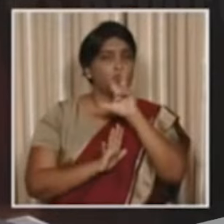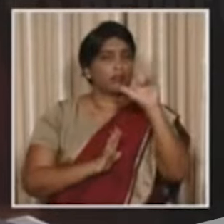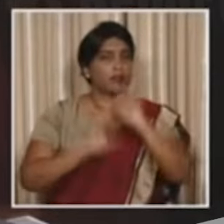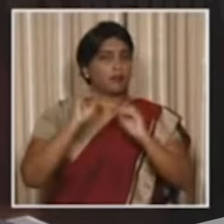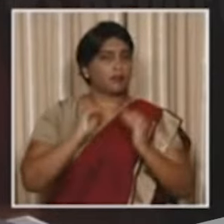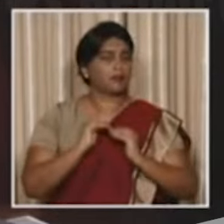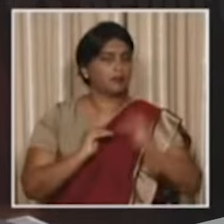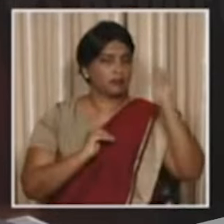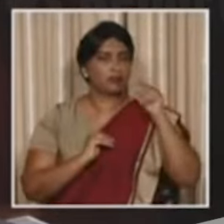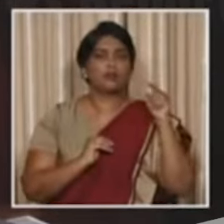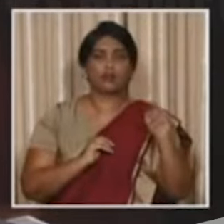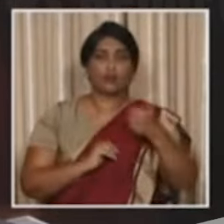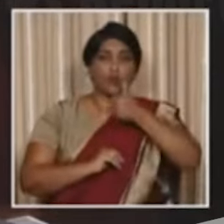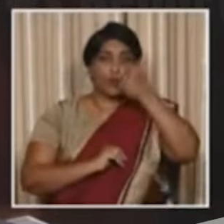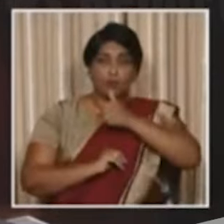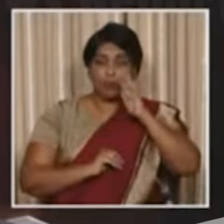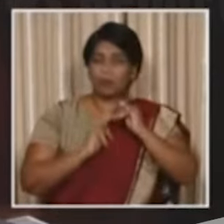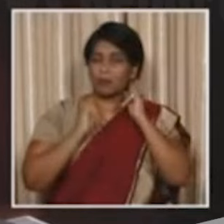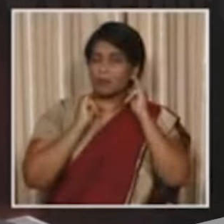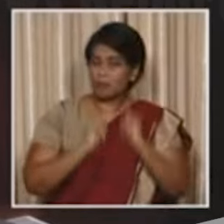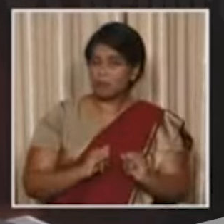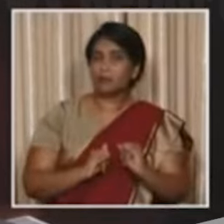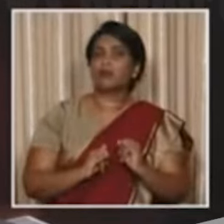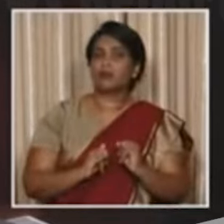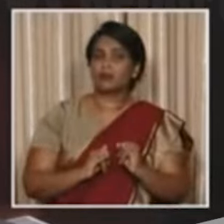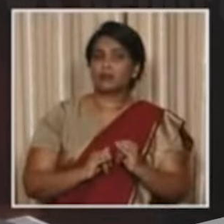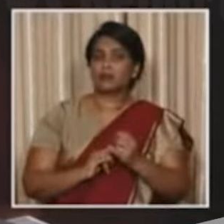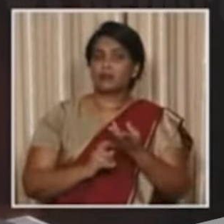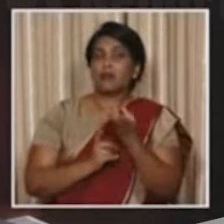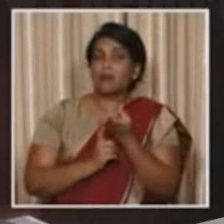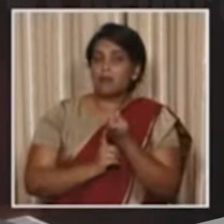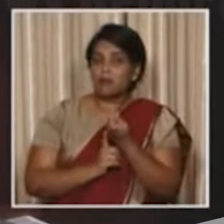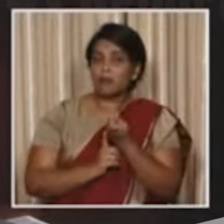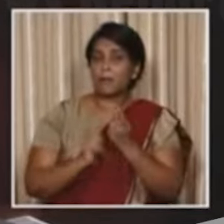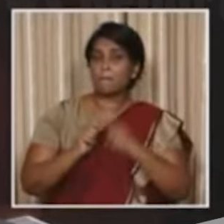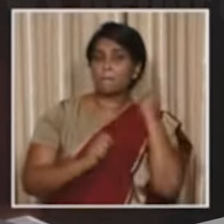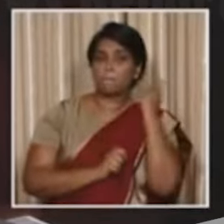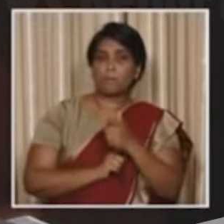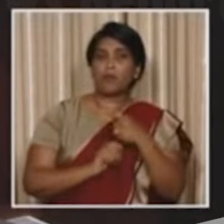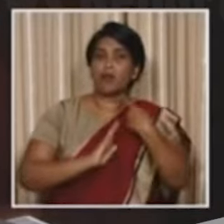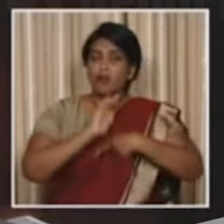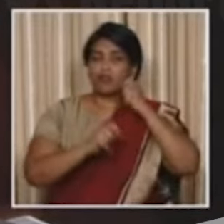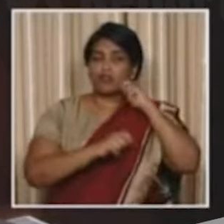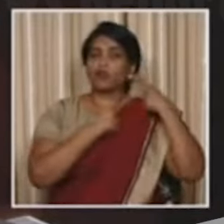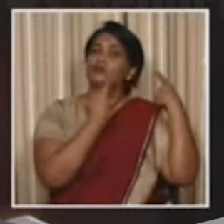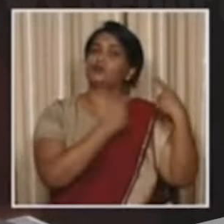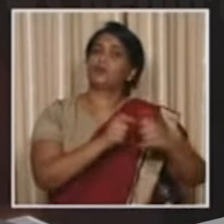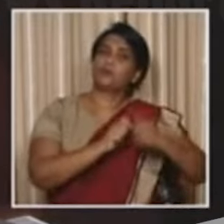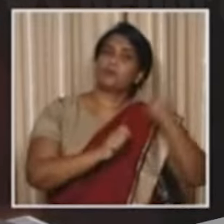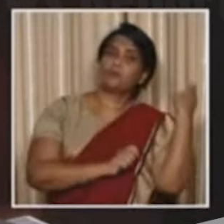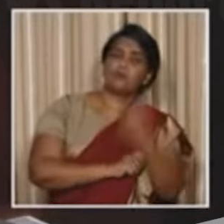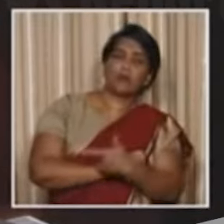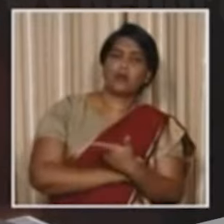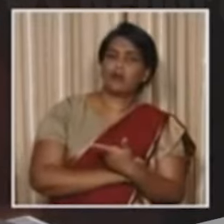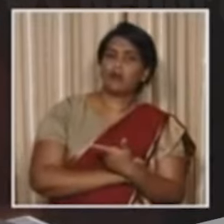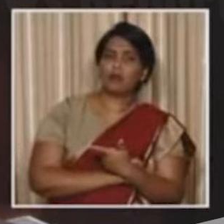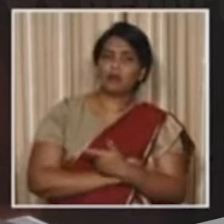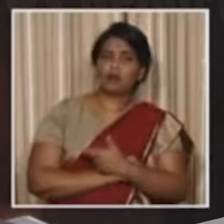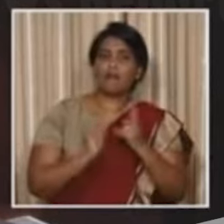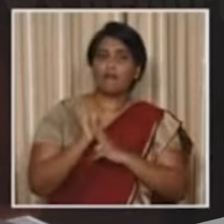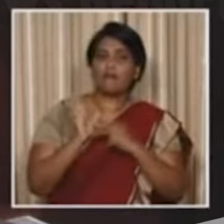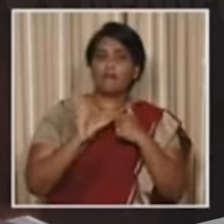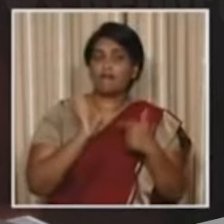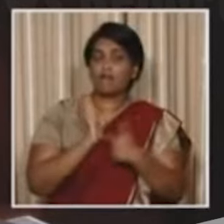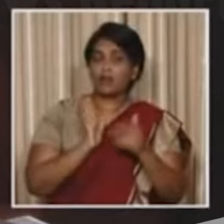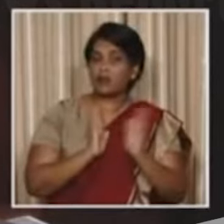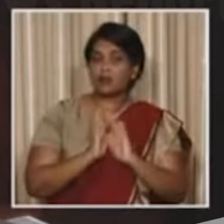වැඩි කරලා හොරකමේ දූෂණේ වන්දිය ගෙවීම රටේ ලක්ෂ 220ට ලබා දීලා තියෙනවා. වැට් බද්දක් හරහා